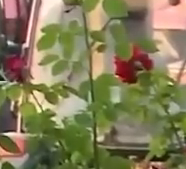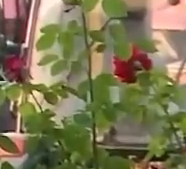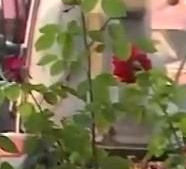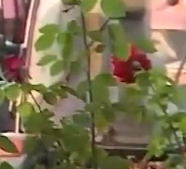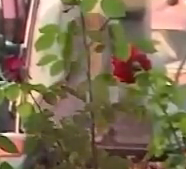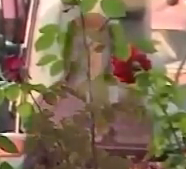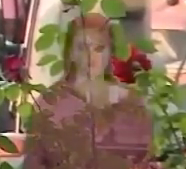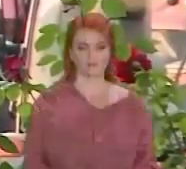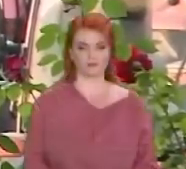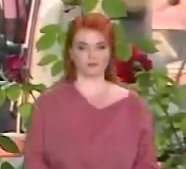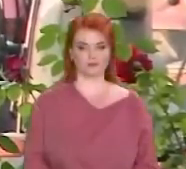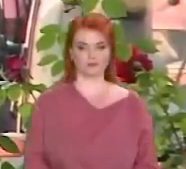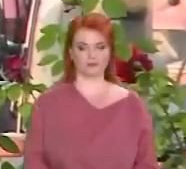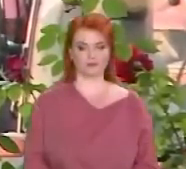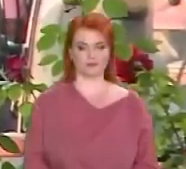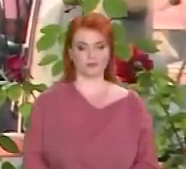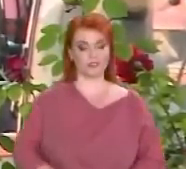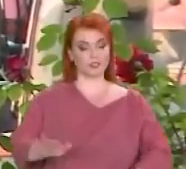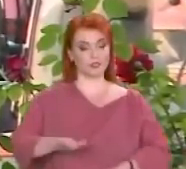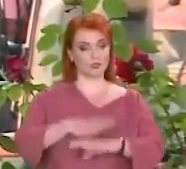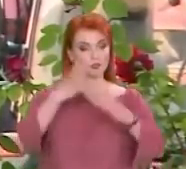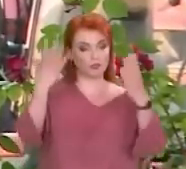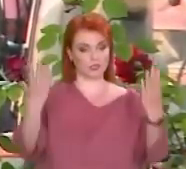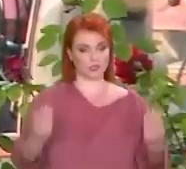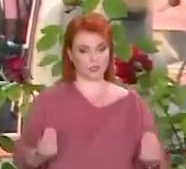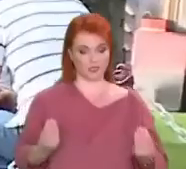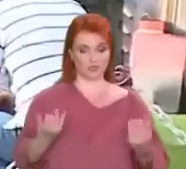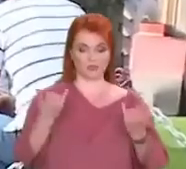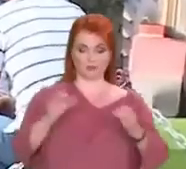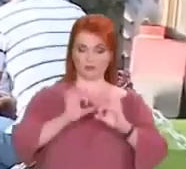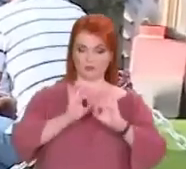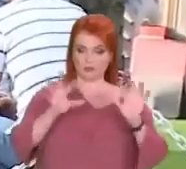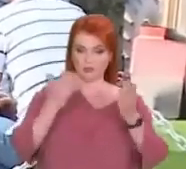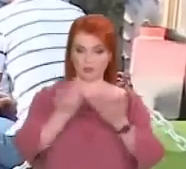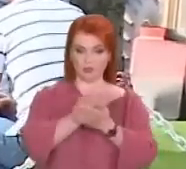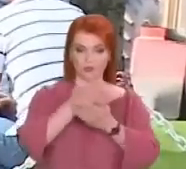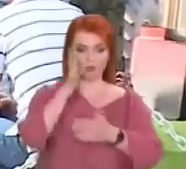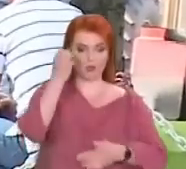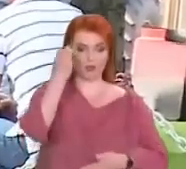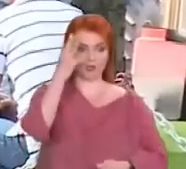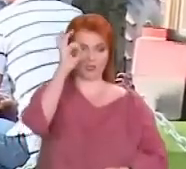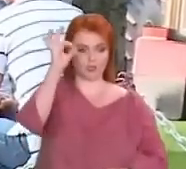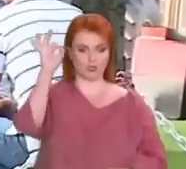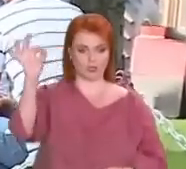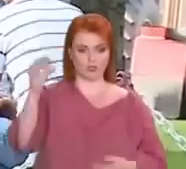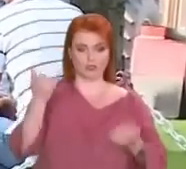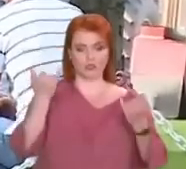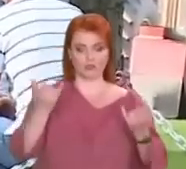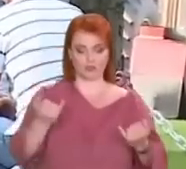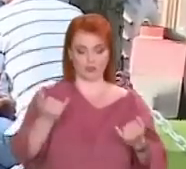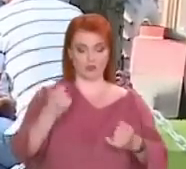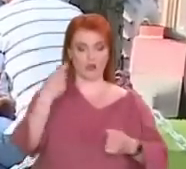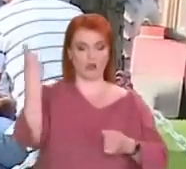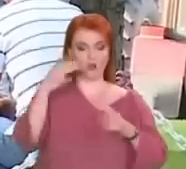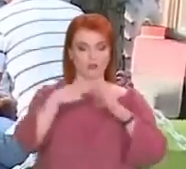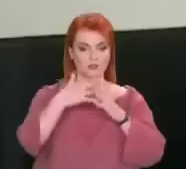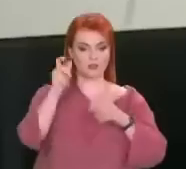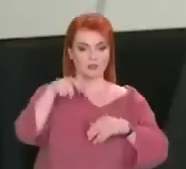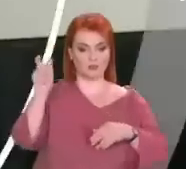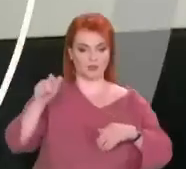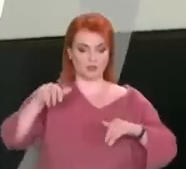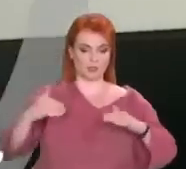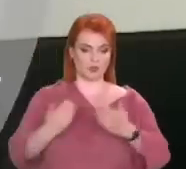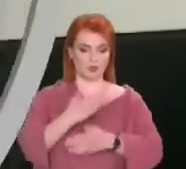fermierii își continuă protestele în Piața Marii Adunări Naționale. În fața acestora a venit ministrul Agriculturii Vladimir Bolea. Revenim cu